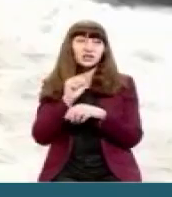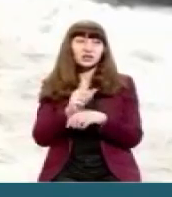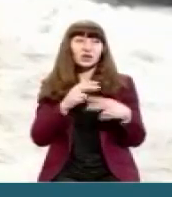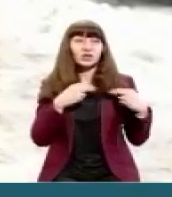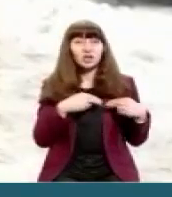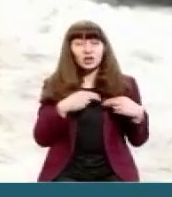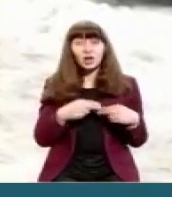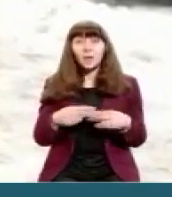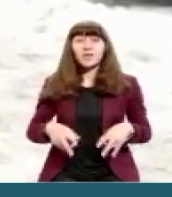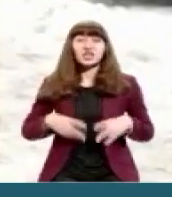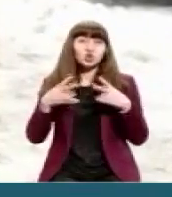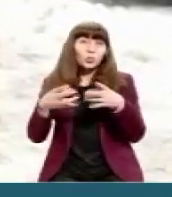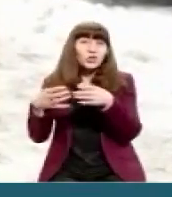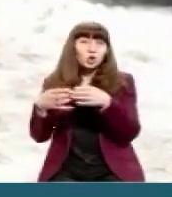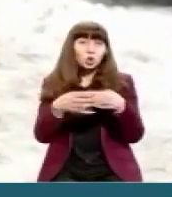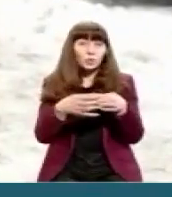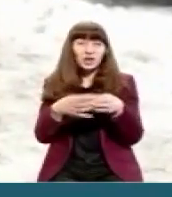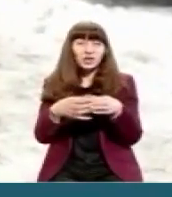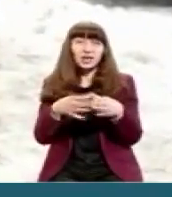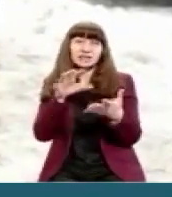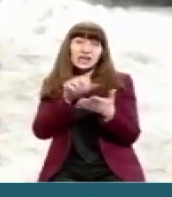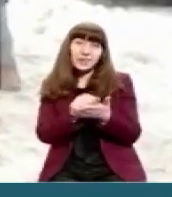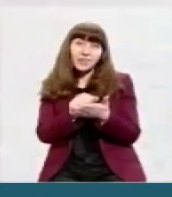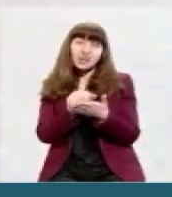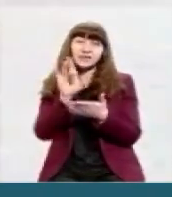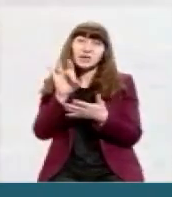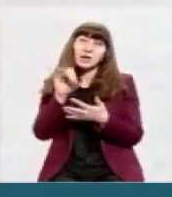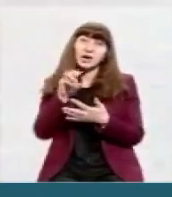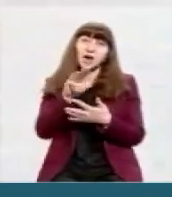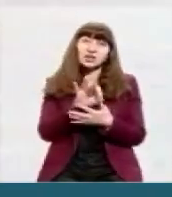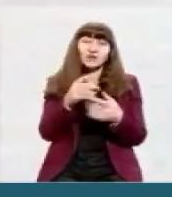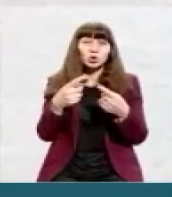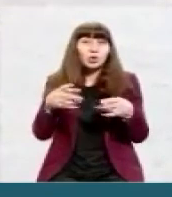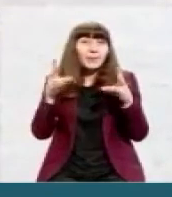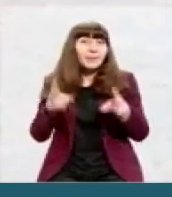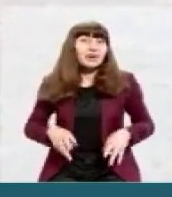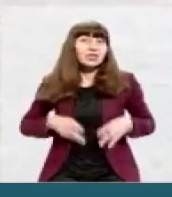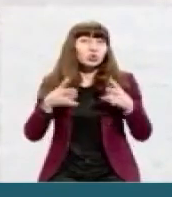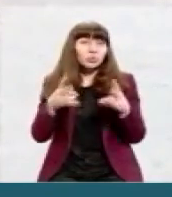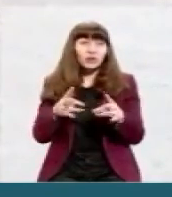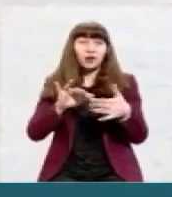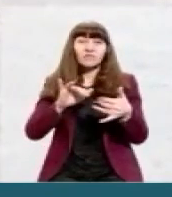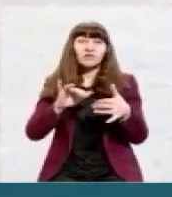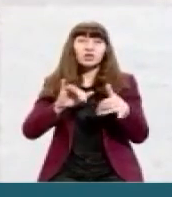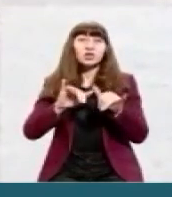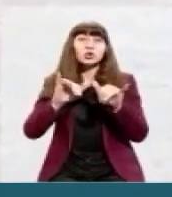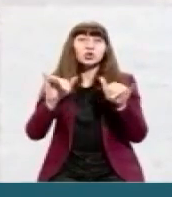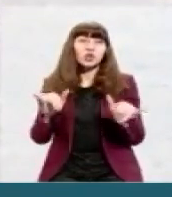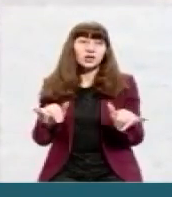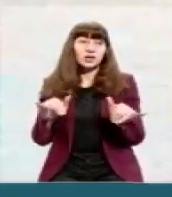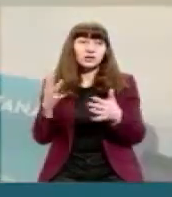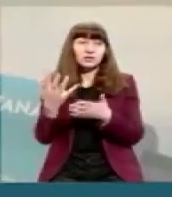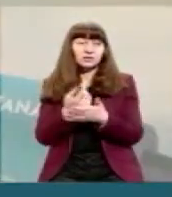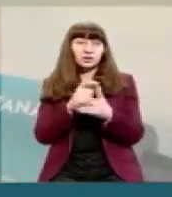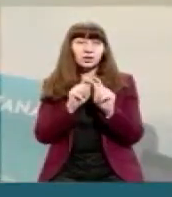деятельность преступной группировки, которая занималась вымогательством и другими видами преступлений. В результате оперативной разработки были задержаны 10